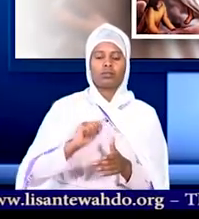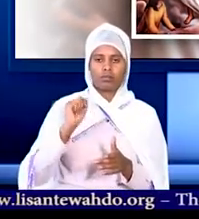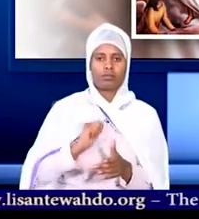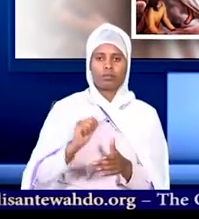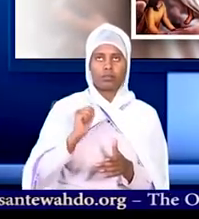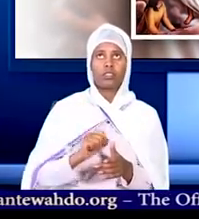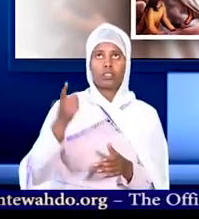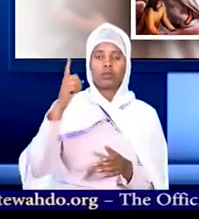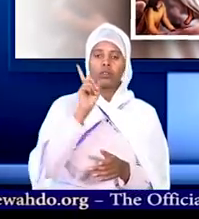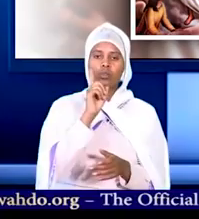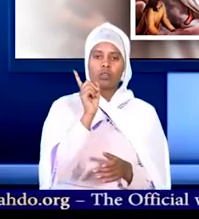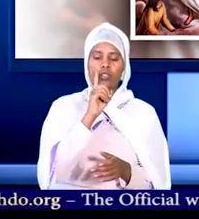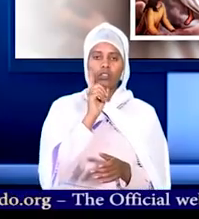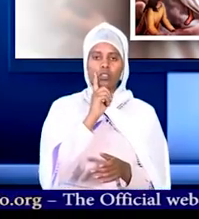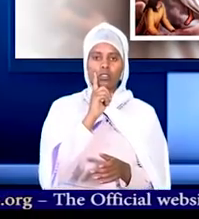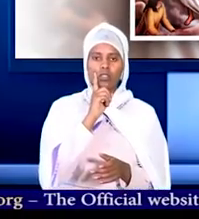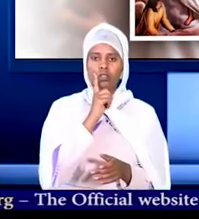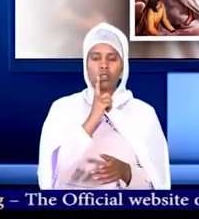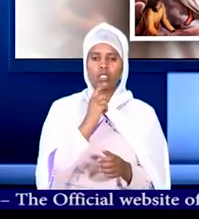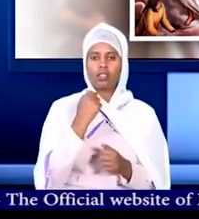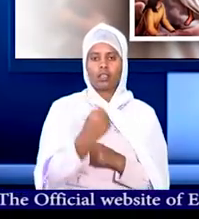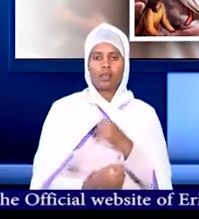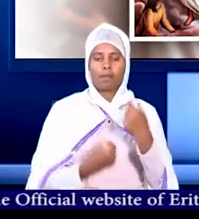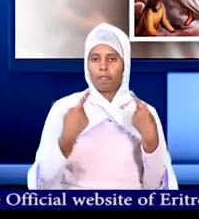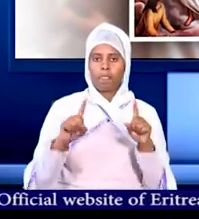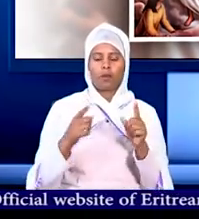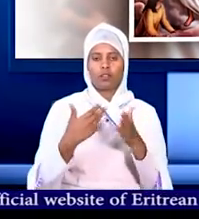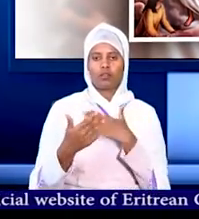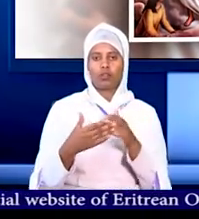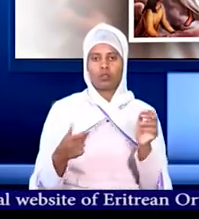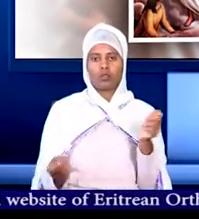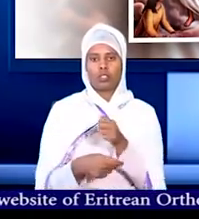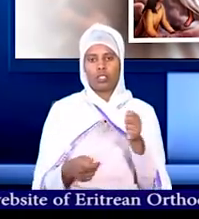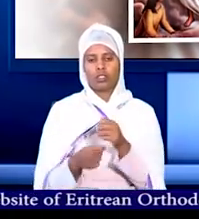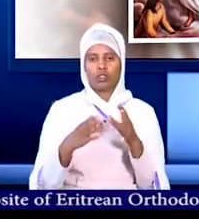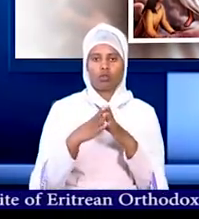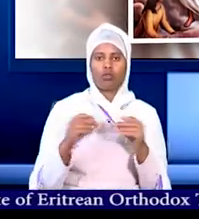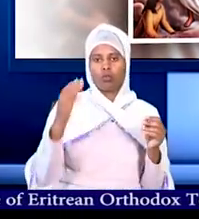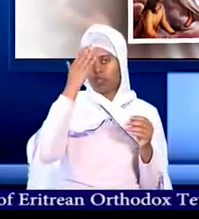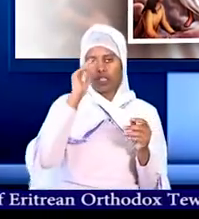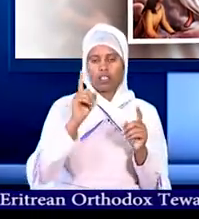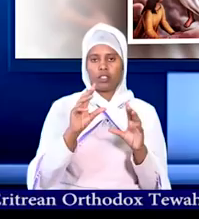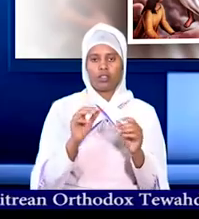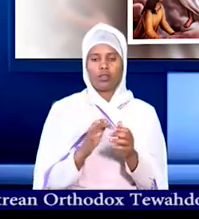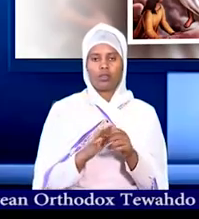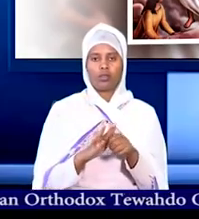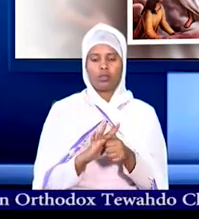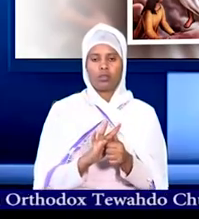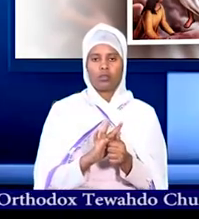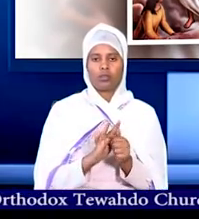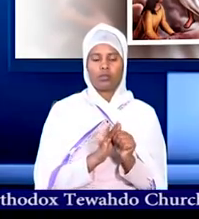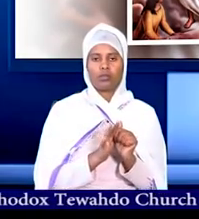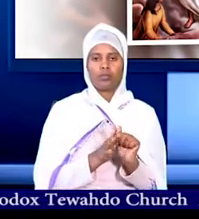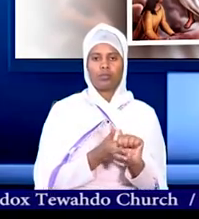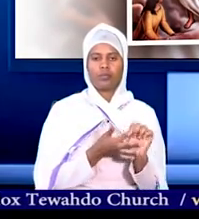ስጋ መዓስ ተፀቢሞ እግዚኣብሔር ኩልሻ ተቃዳዲሙ ንድኾነ ፍጡሩ ክቐሰፍ ኣይክእል ንእግሪ መገደይ